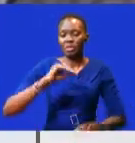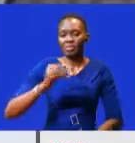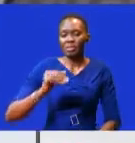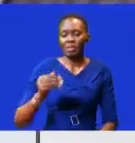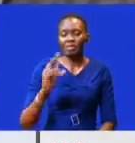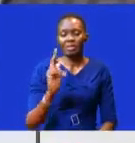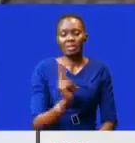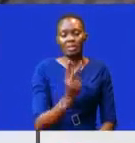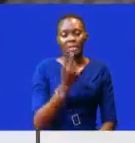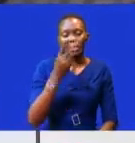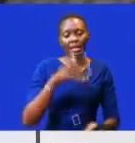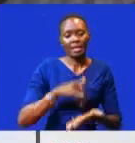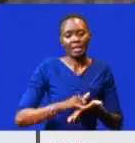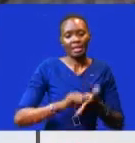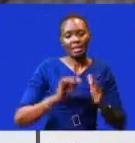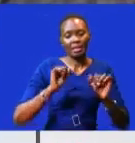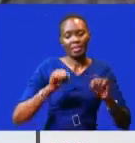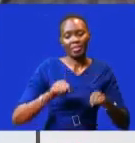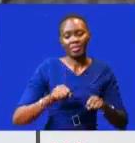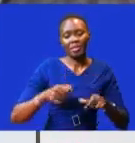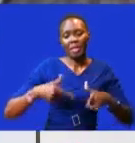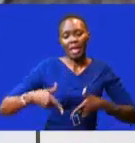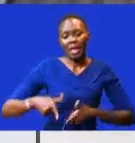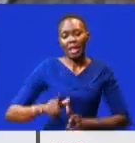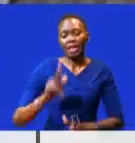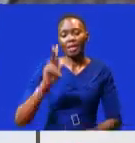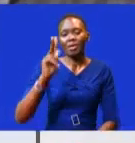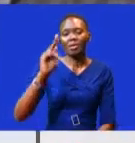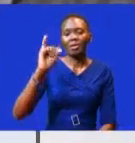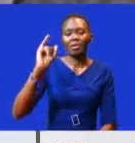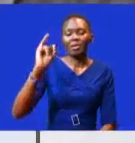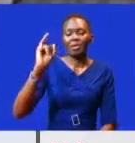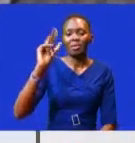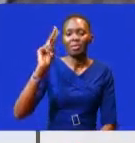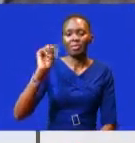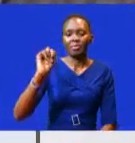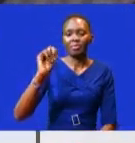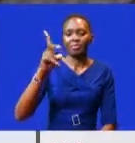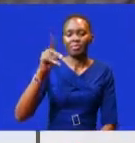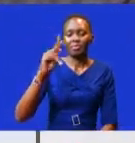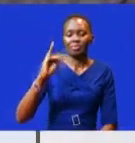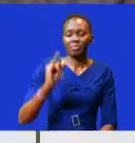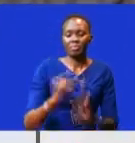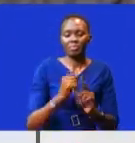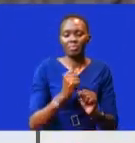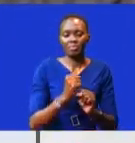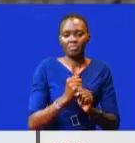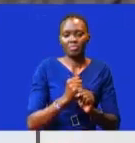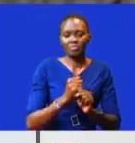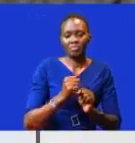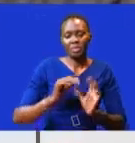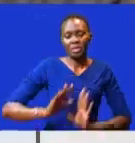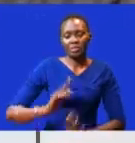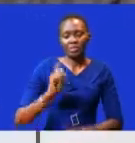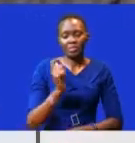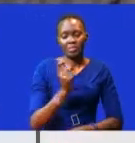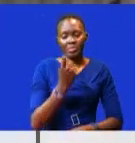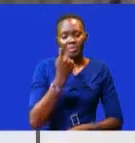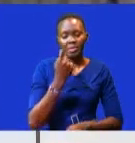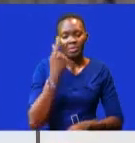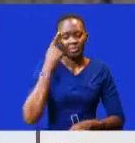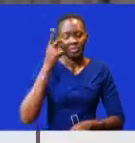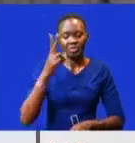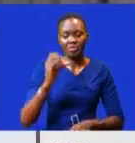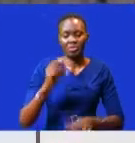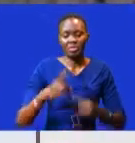mondo oyiene Professor Kithure Kindiki oti siasa kaponi bego to bogoyo 2027 then